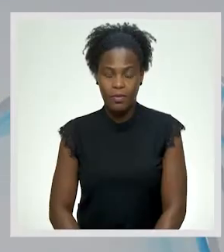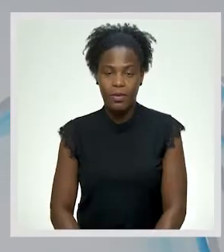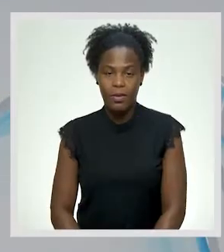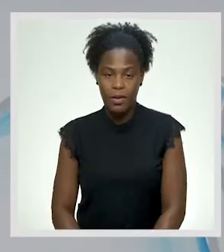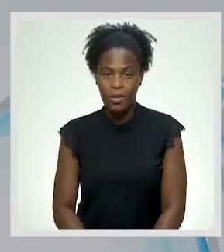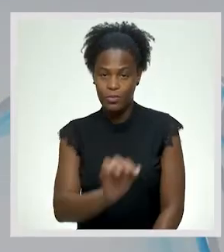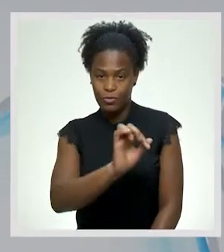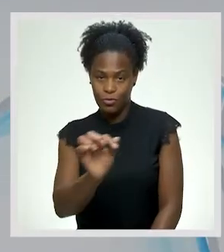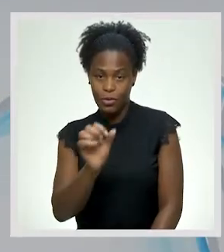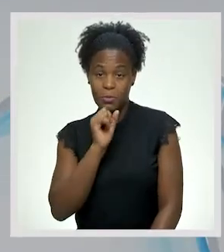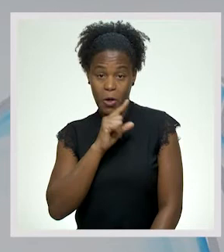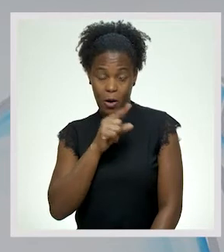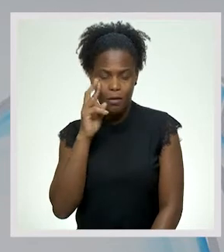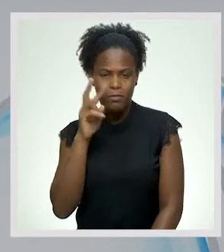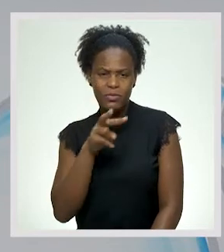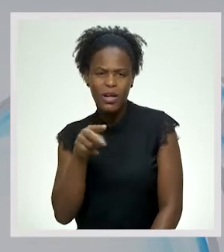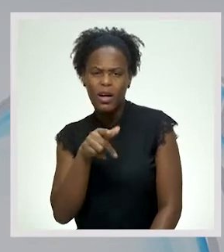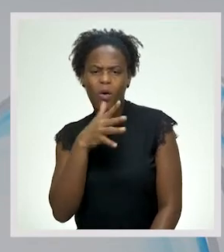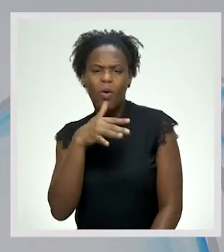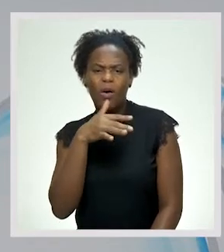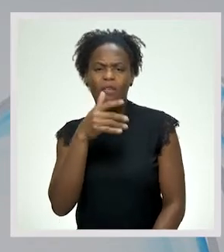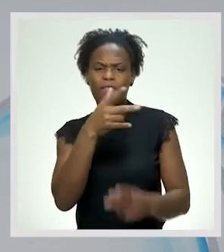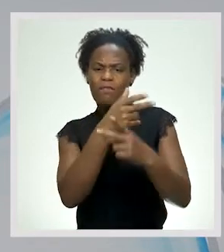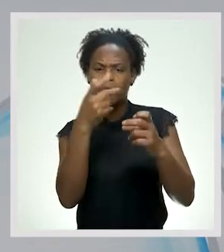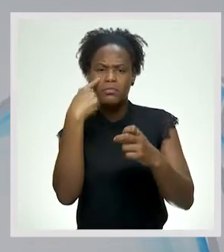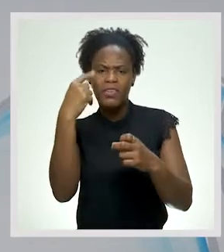Vous avez pu identifier les conjugaisons?